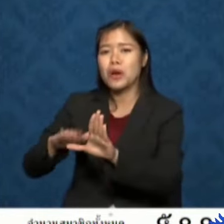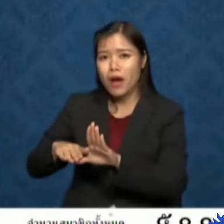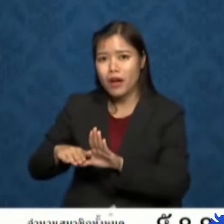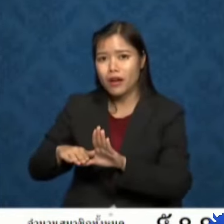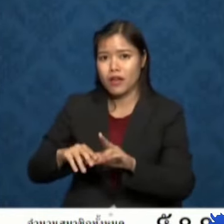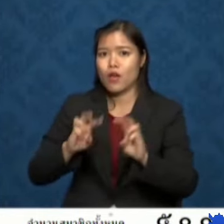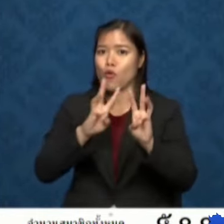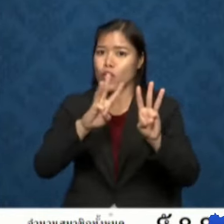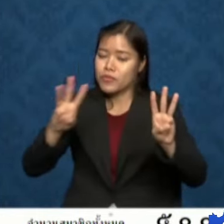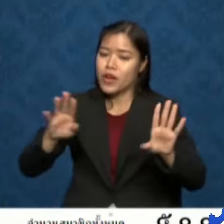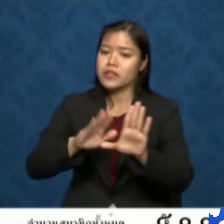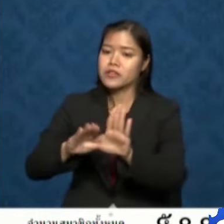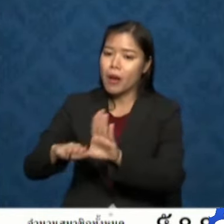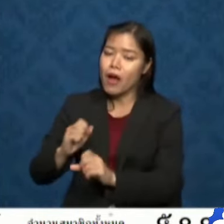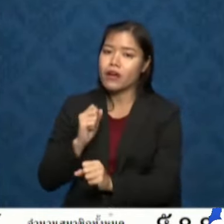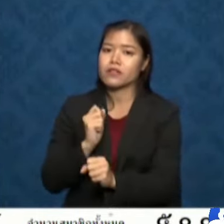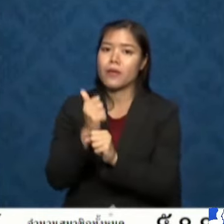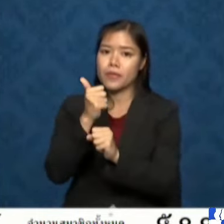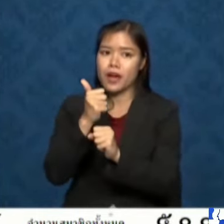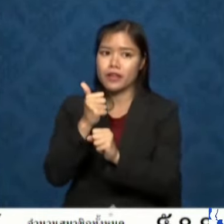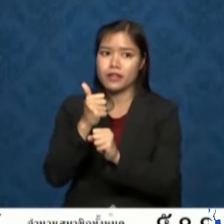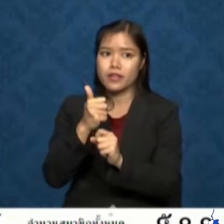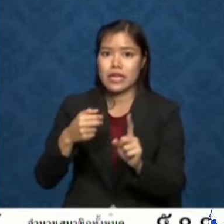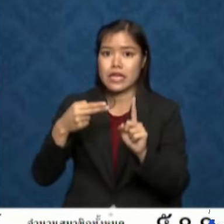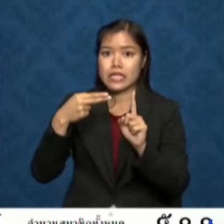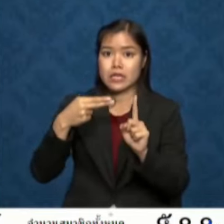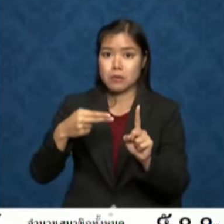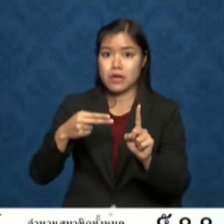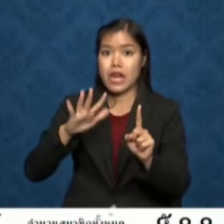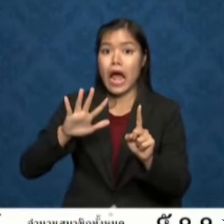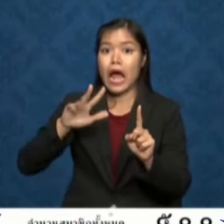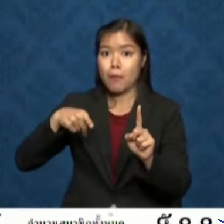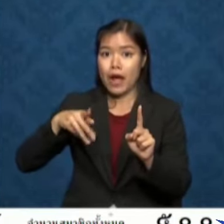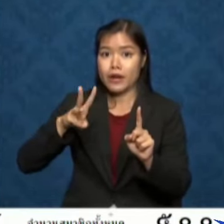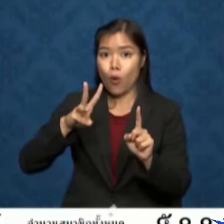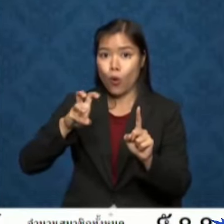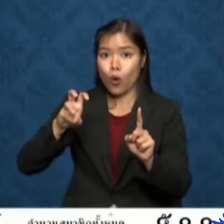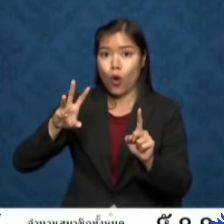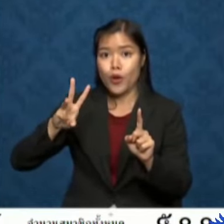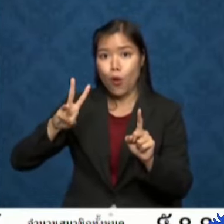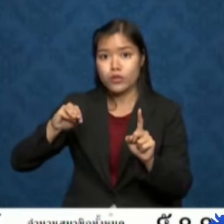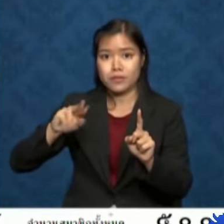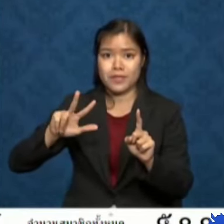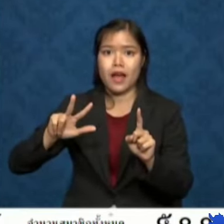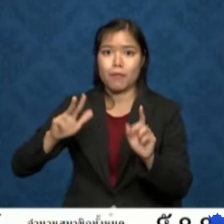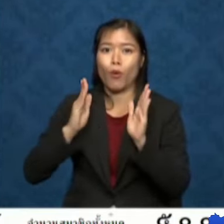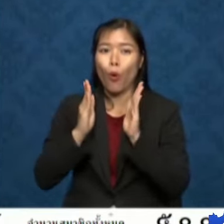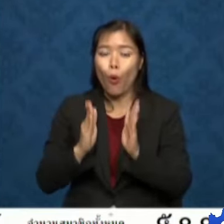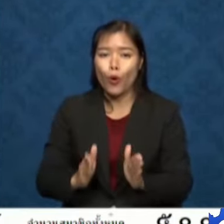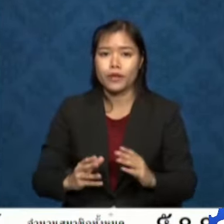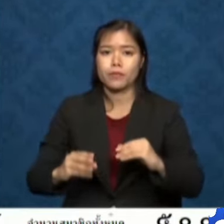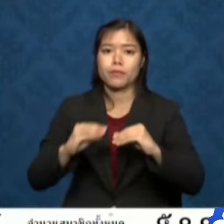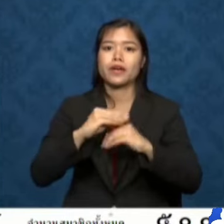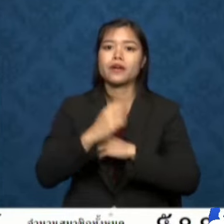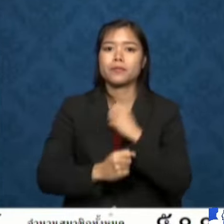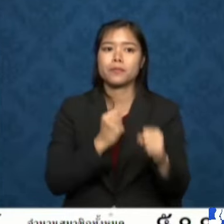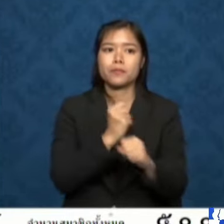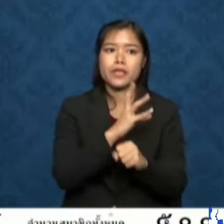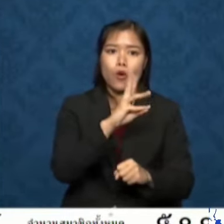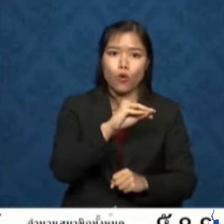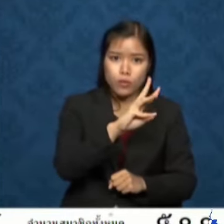ออนไลน์ที่เพิ่มขึ้นนะครับเป็น1,1นายนะเพิ่มขึ้นจากปี